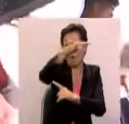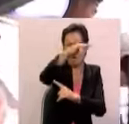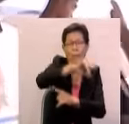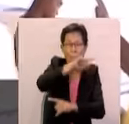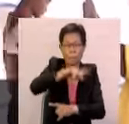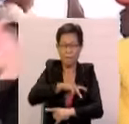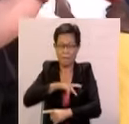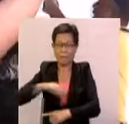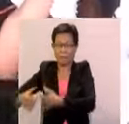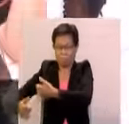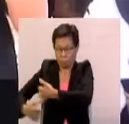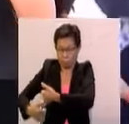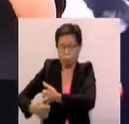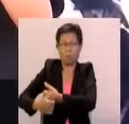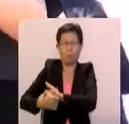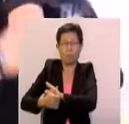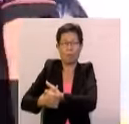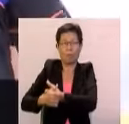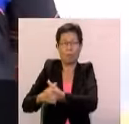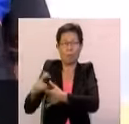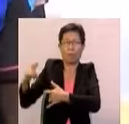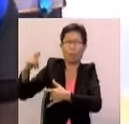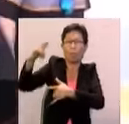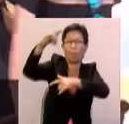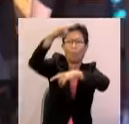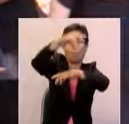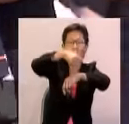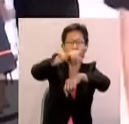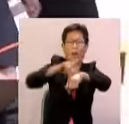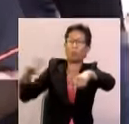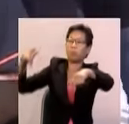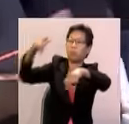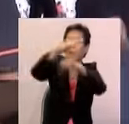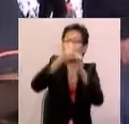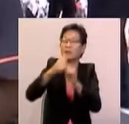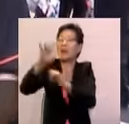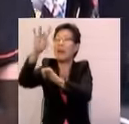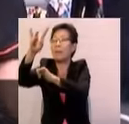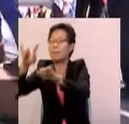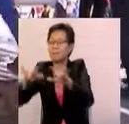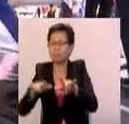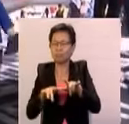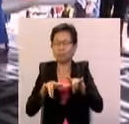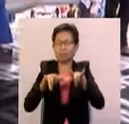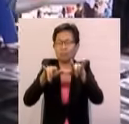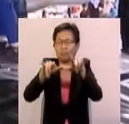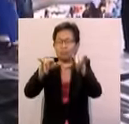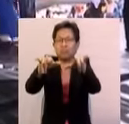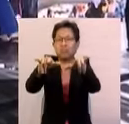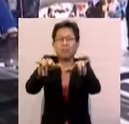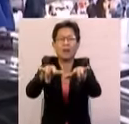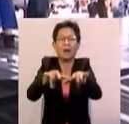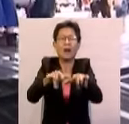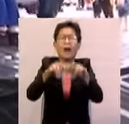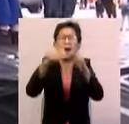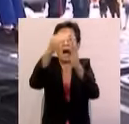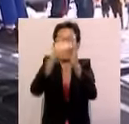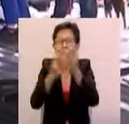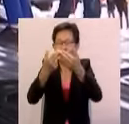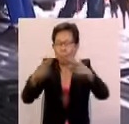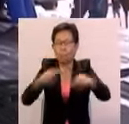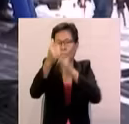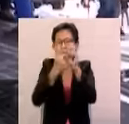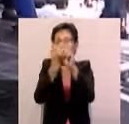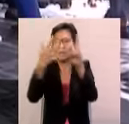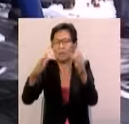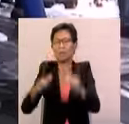milik TUDM ini menerjah ruang udara Pulau Langkawi bersama 8 lagi pesawat pengiring pada acara pembukaan 5 2019 di